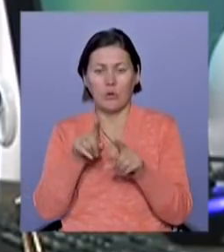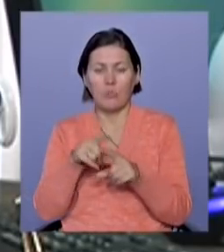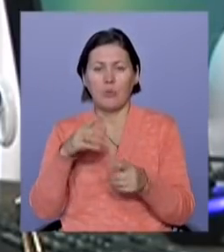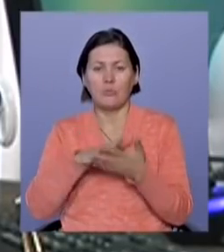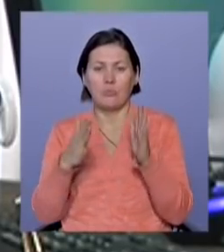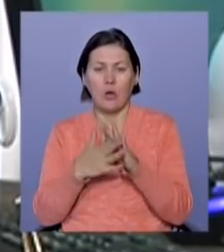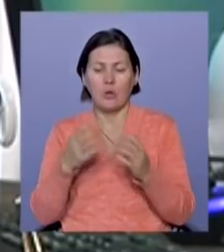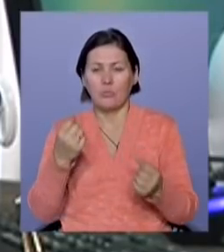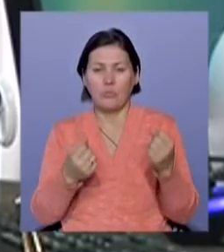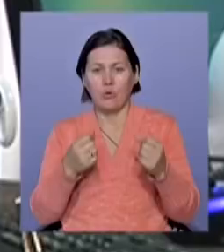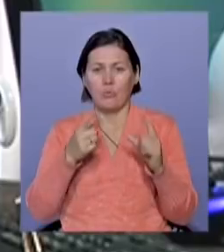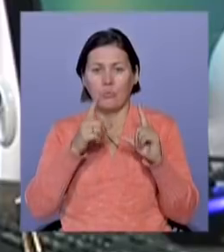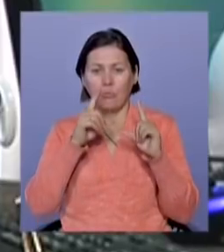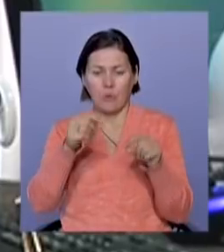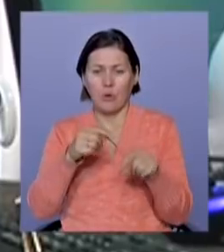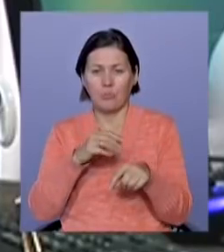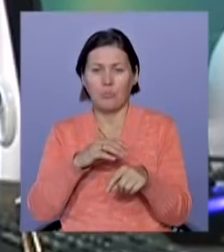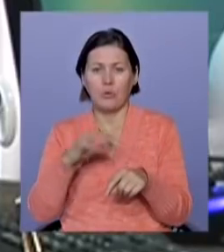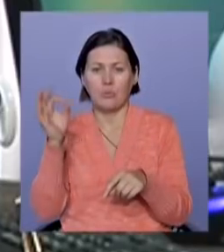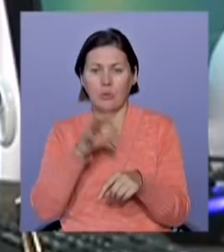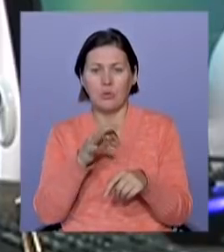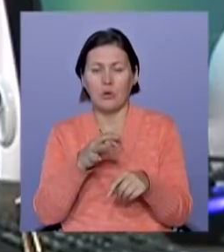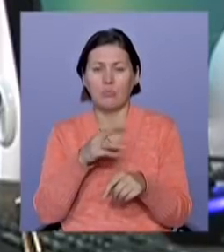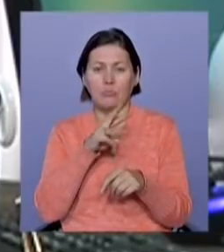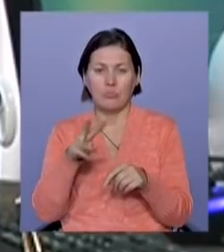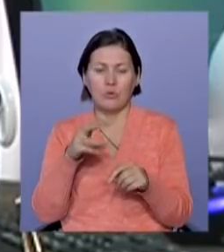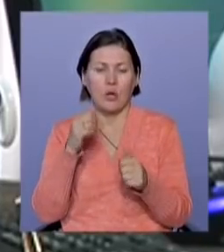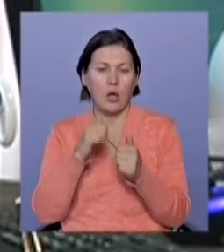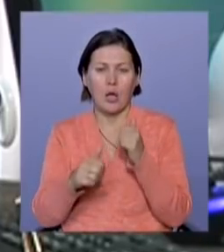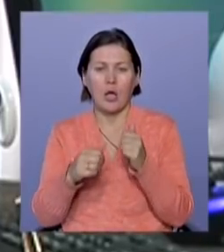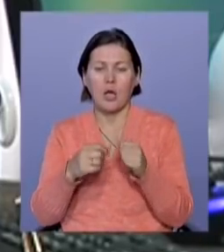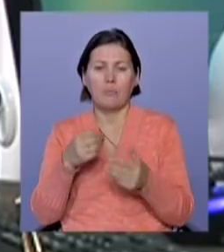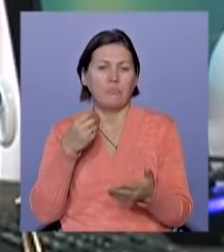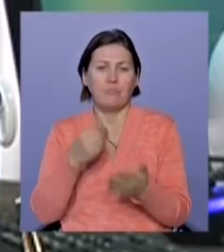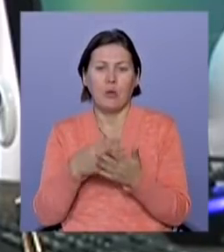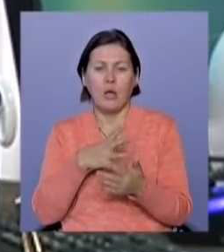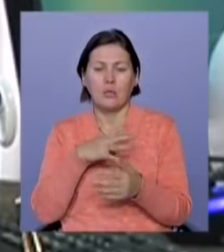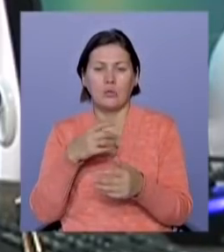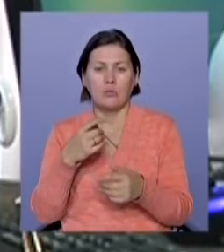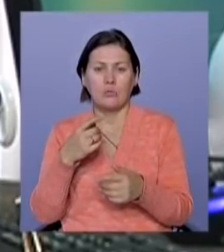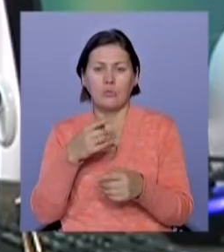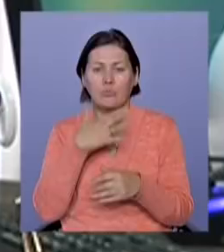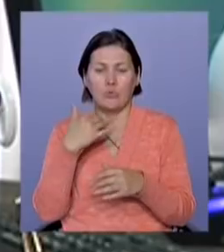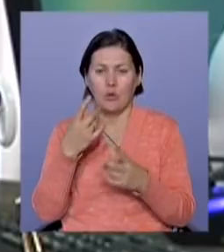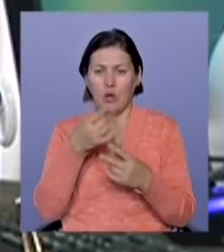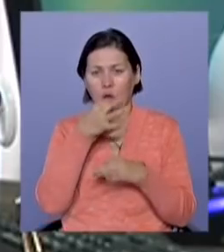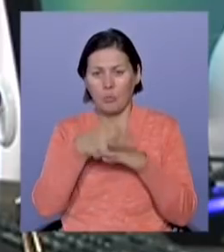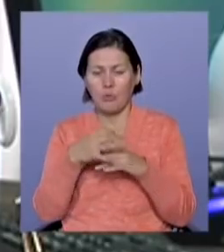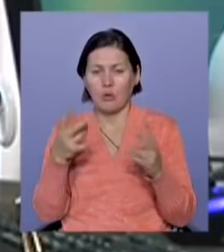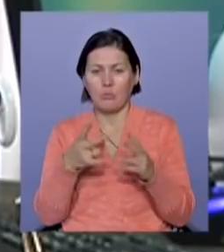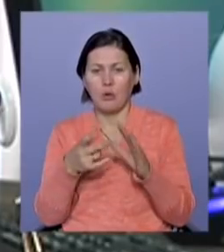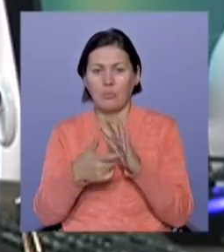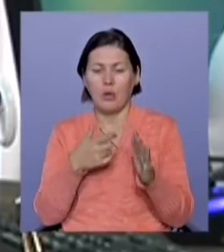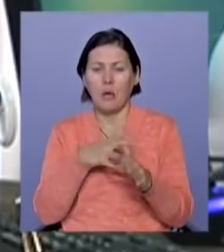жағдайда, ол әр минут қымбат болғандықтан сол біздің жедел жәрдем көліктеріне жол беруге